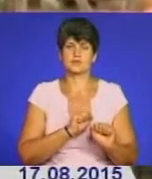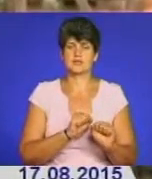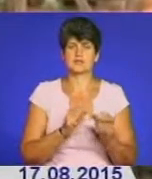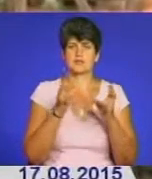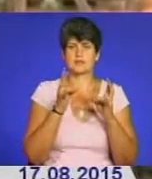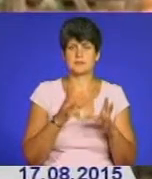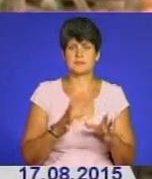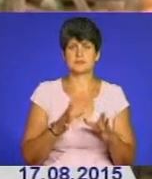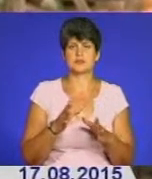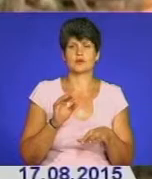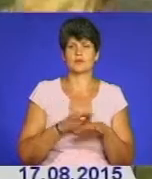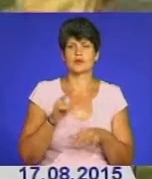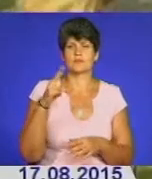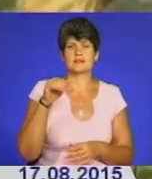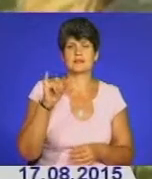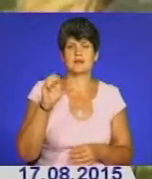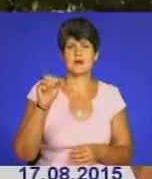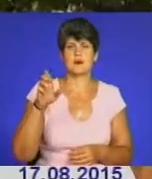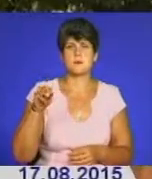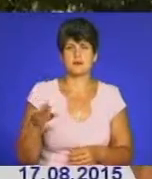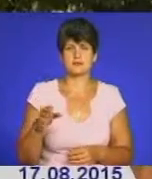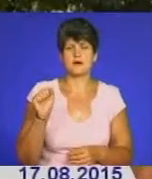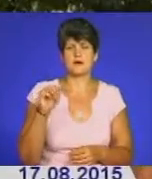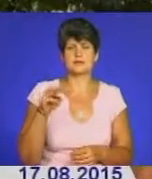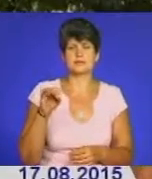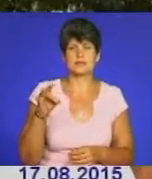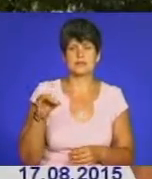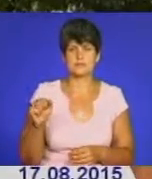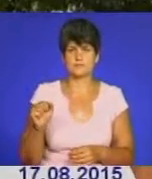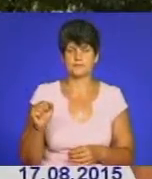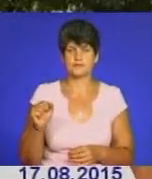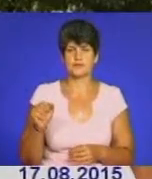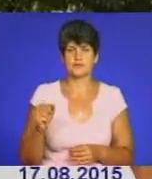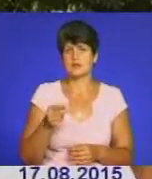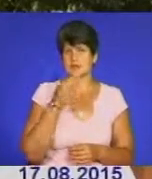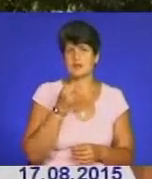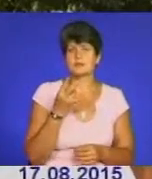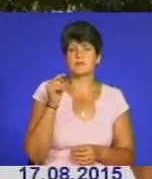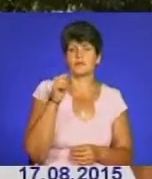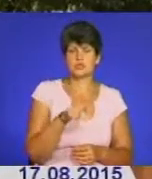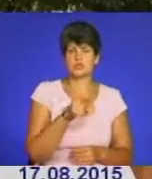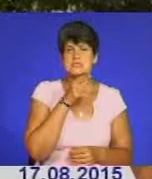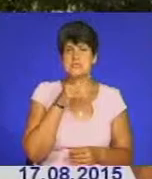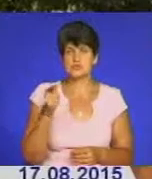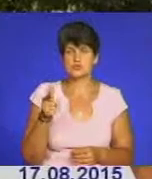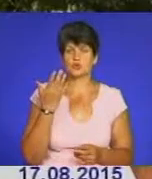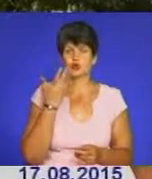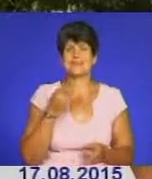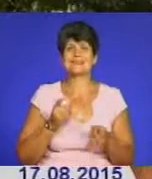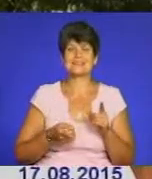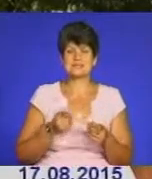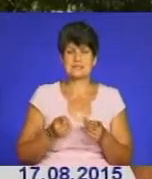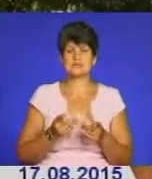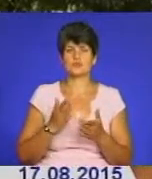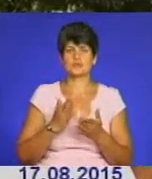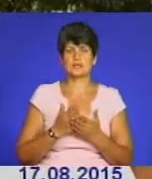як діабет та атеросклероз. Вживати ці культури потрібно в той сезон, який дійсно